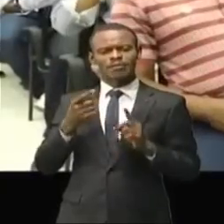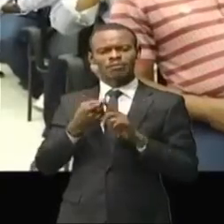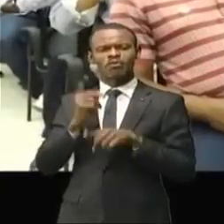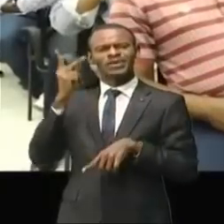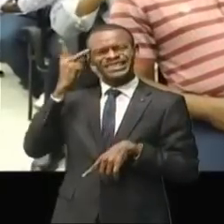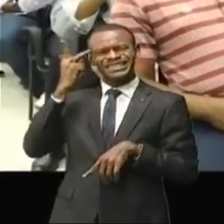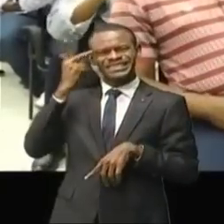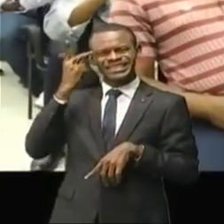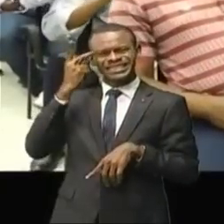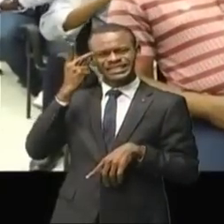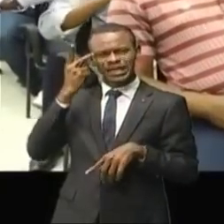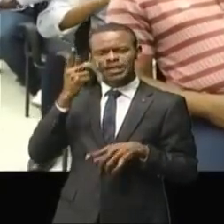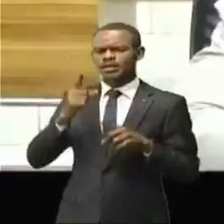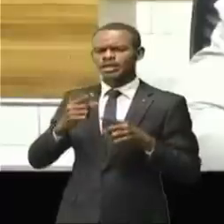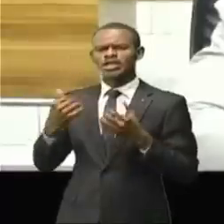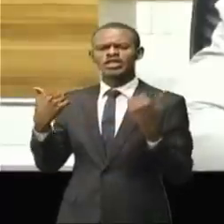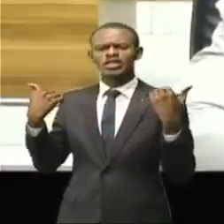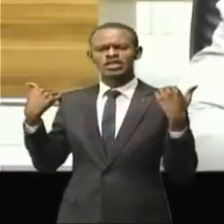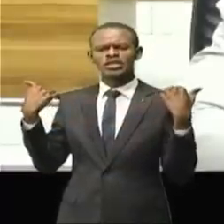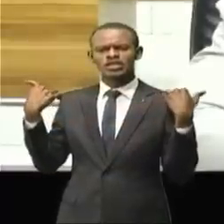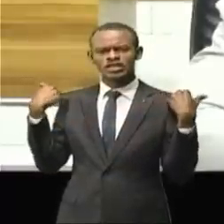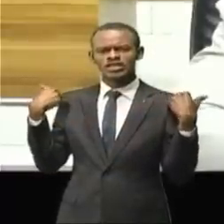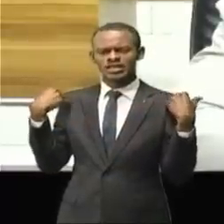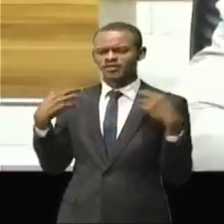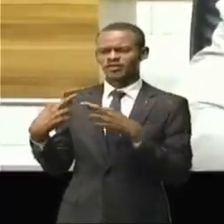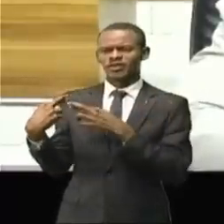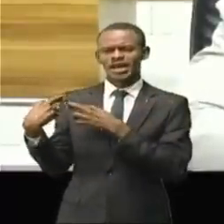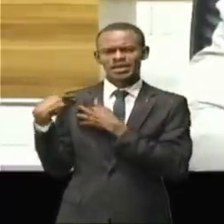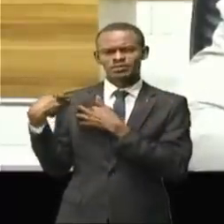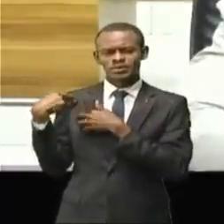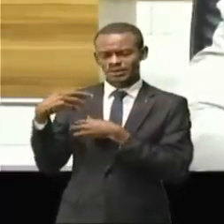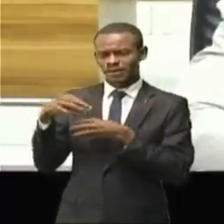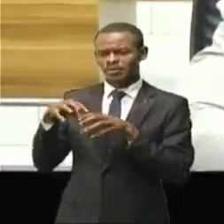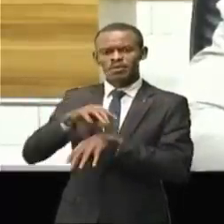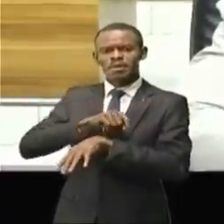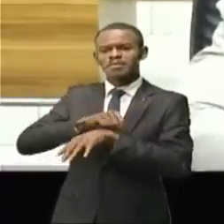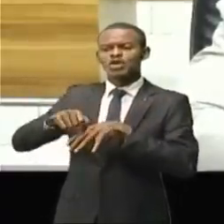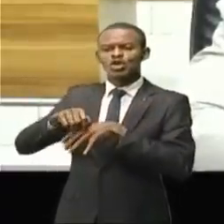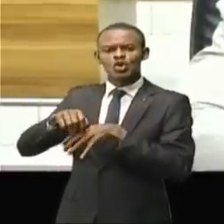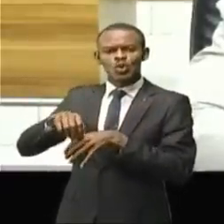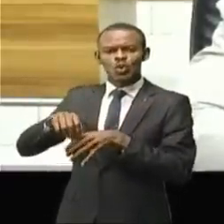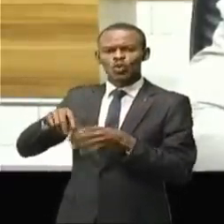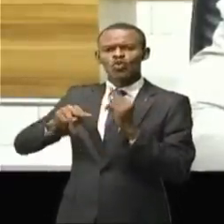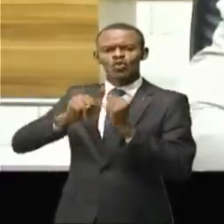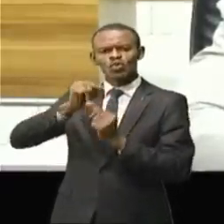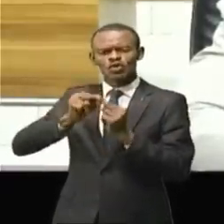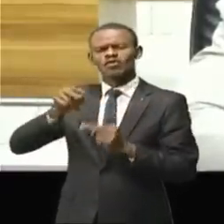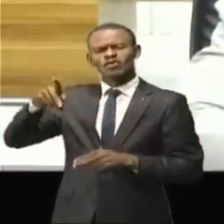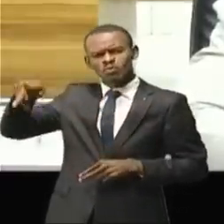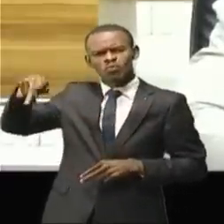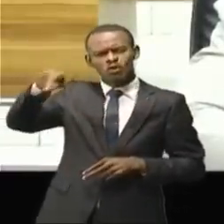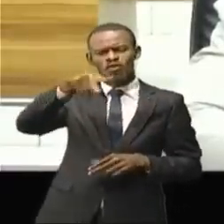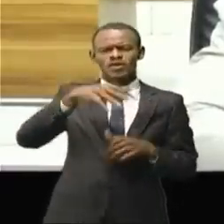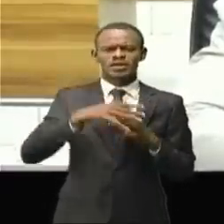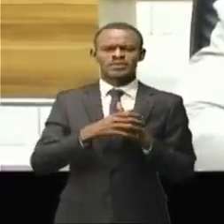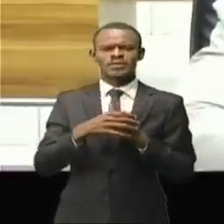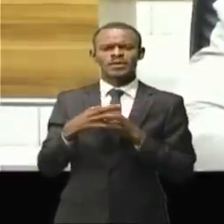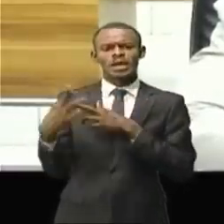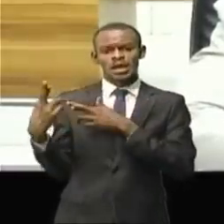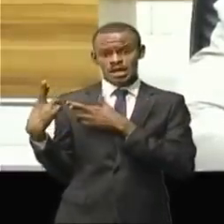ce mardi en juillet 2023 par le rapporteur adjoint de la Commission électorale nationale indépendance Paul Morin de Mull